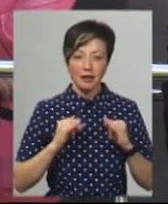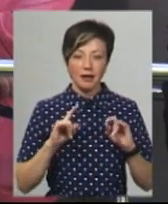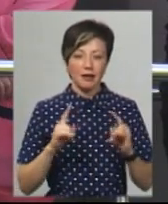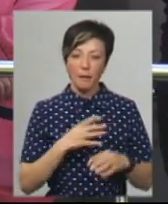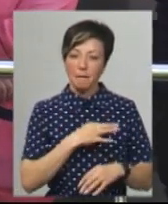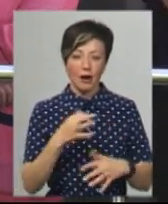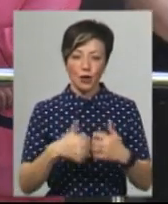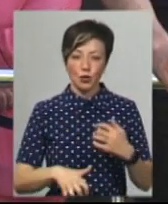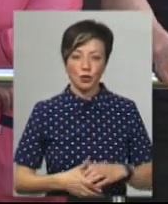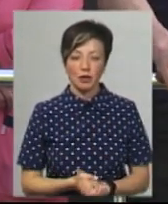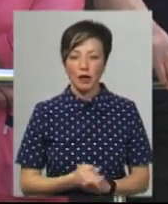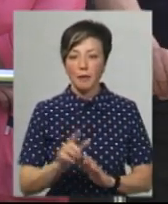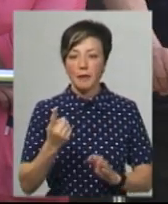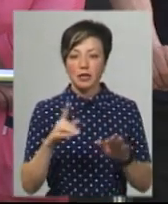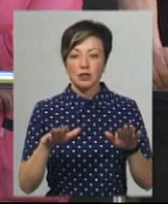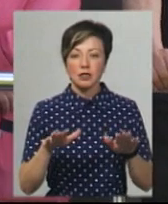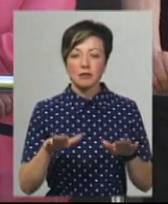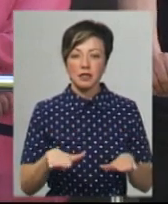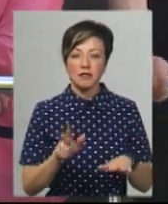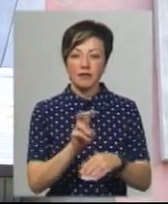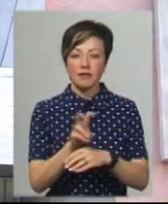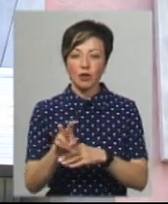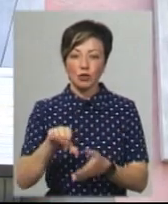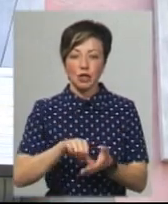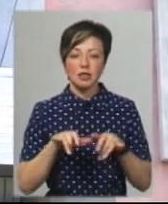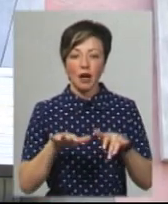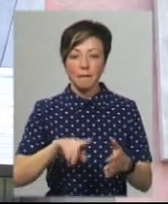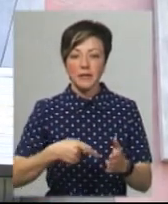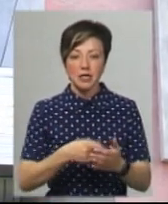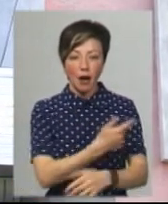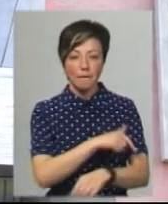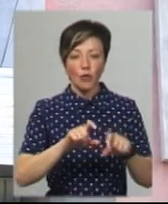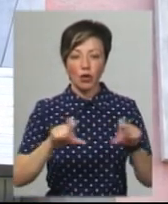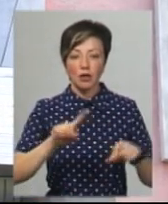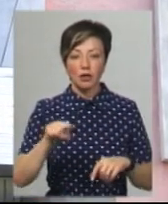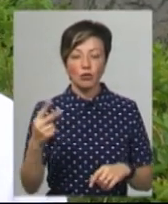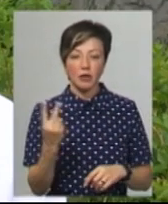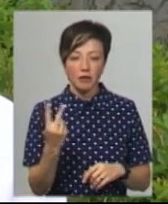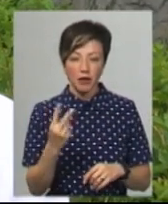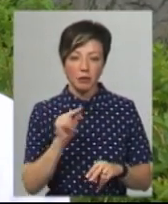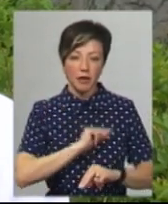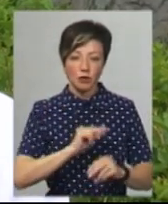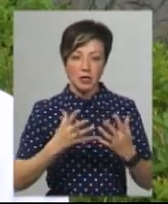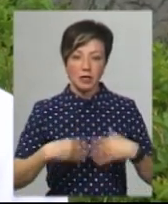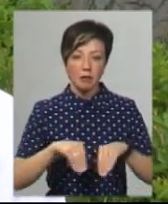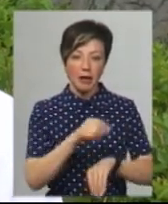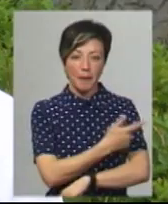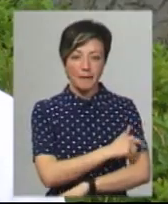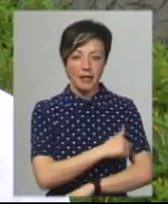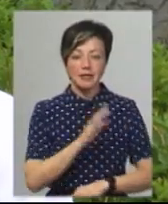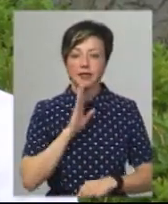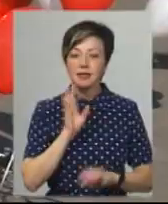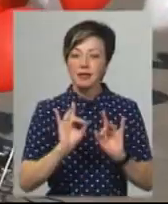байдуже. Перше місце, яке відвідали учасники акції – Хмельницька міська поліклініка номер 2. Там працює сімейна медсестра Лілія